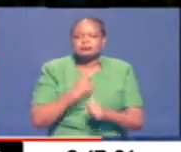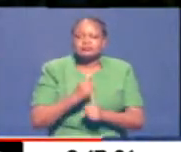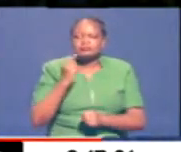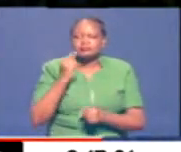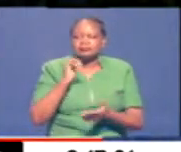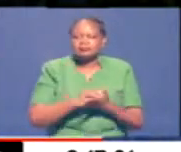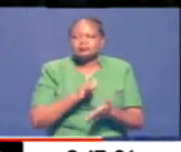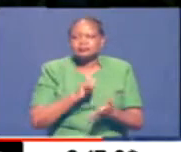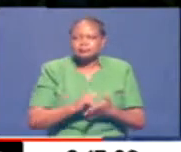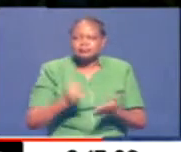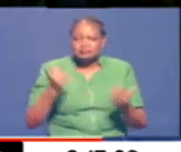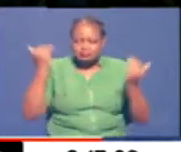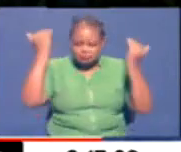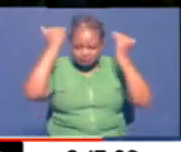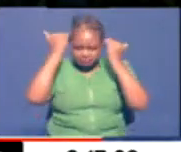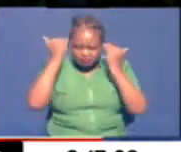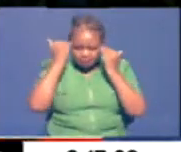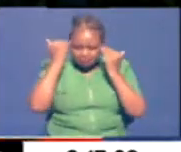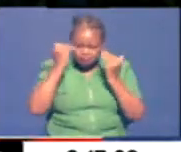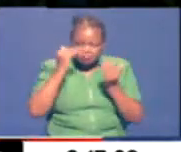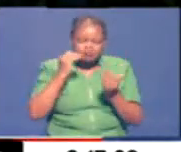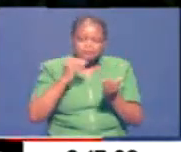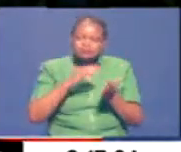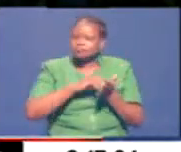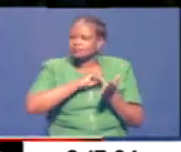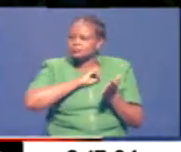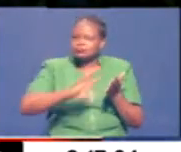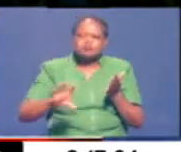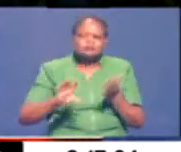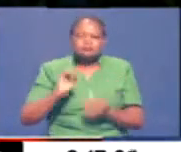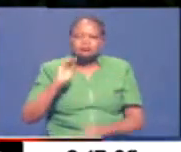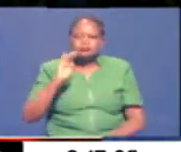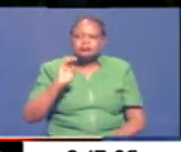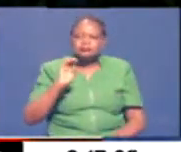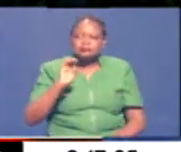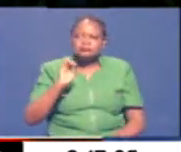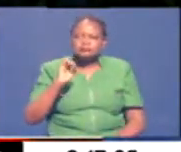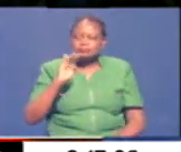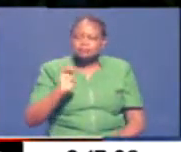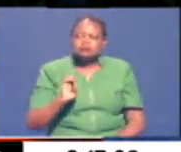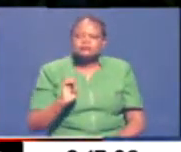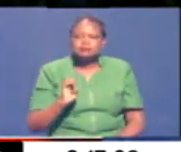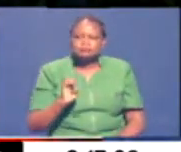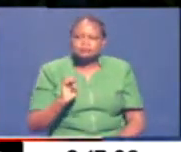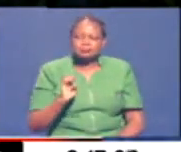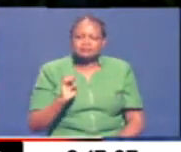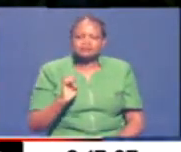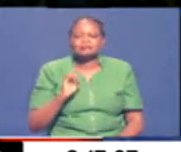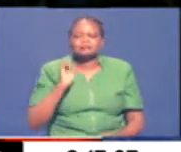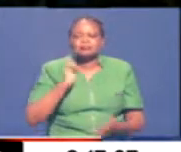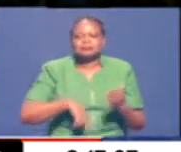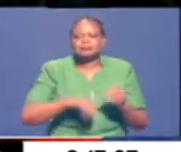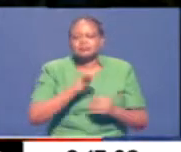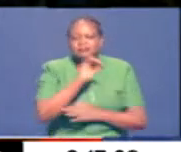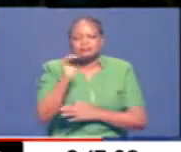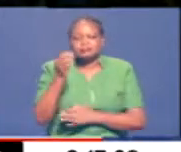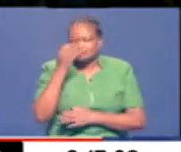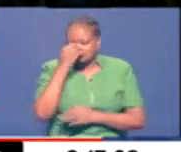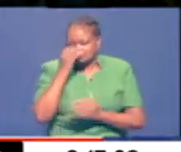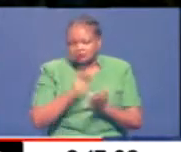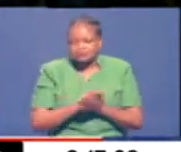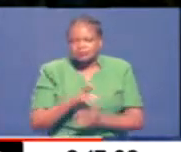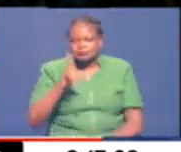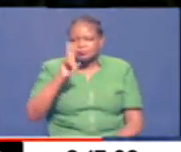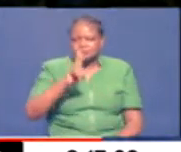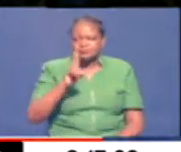mahakama imepusidia mbali IBC. Chenye naomba Rais Uhuru Kenyatta na Naibu Rais William Samoei Ruto. Hii